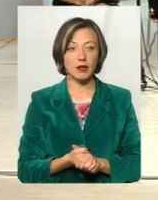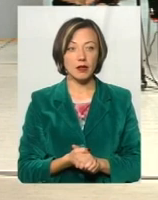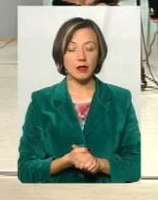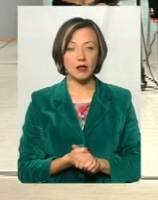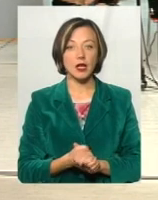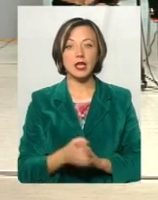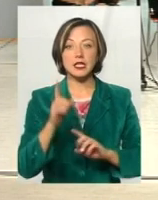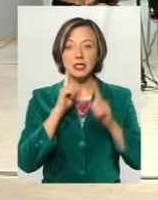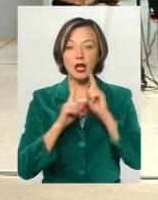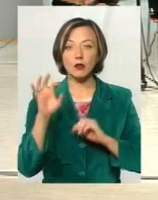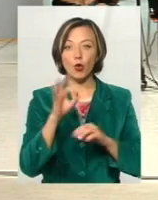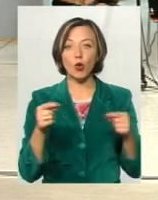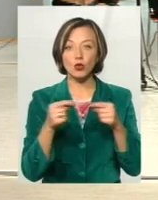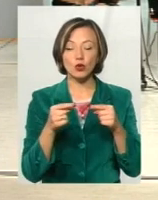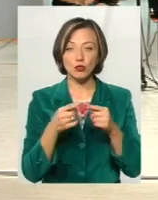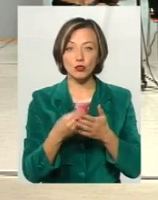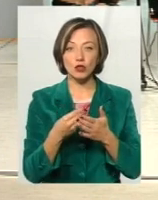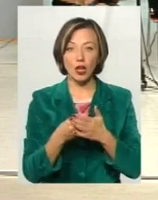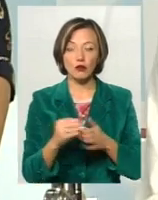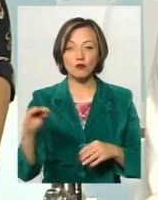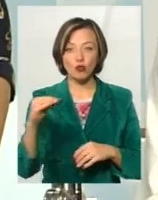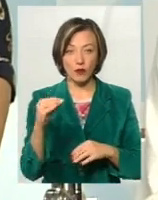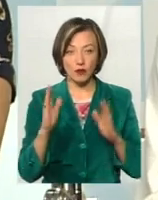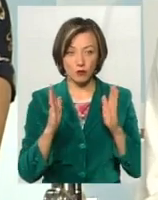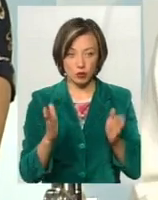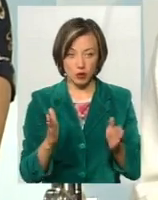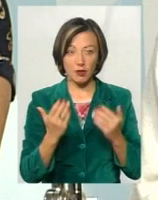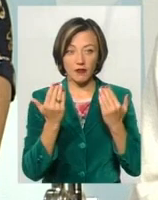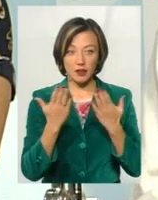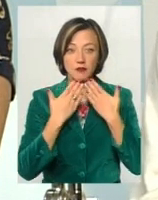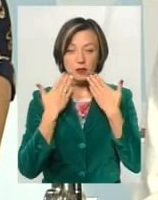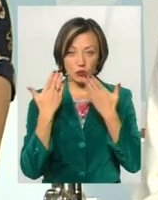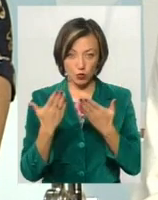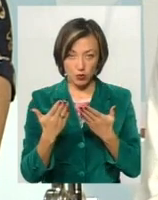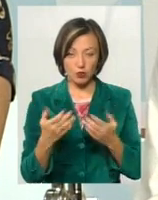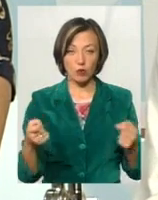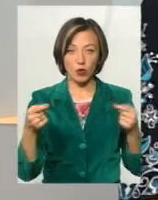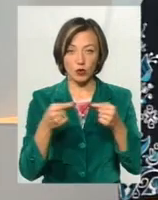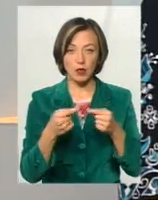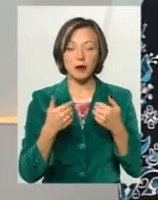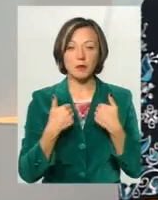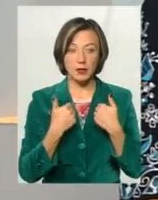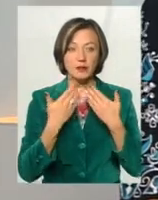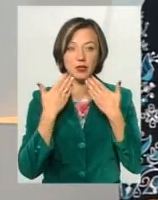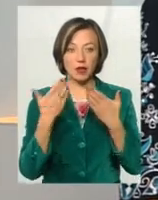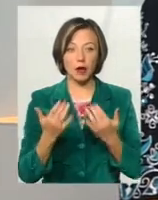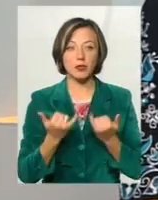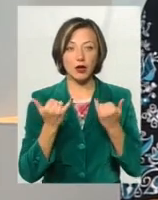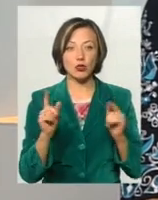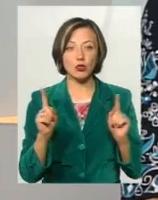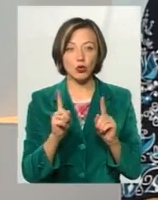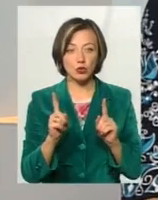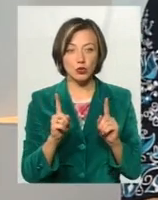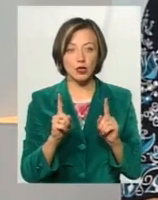бюджету буде в жовтні. Вересні не було, так. То ви звернулись туди про уточнення? Ми звертаємося для того,